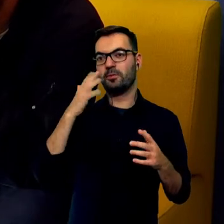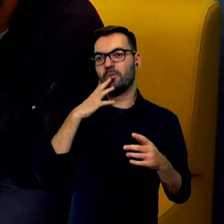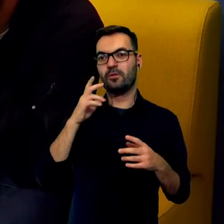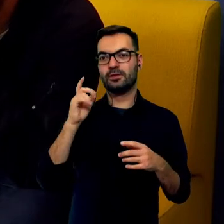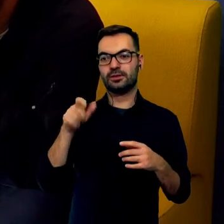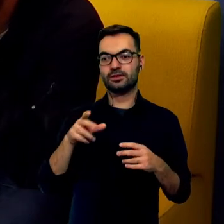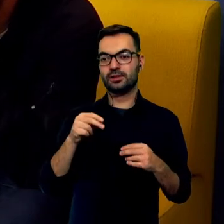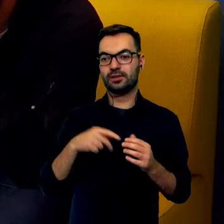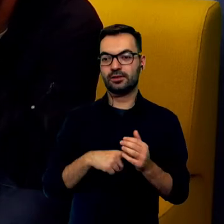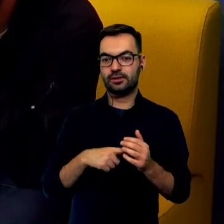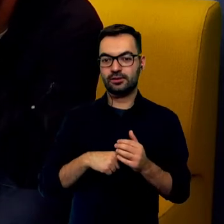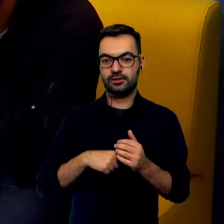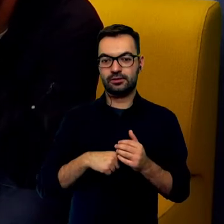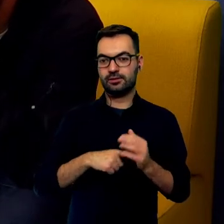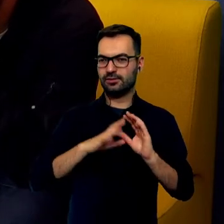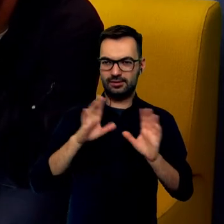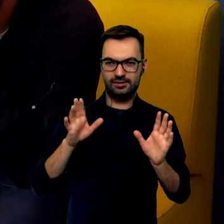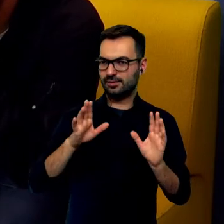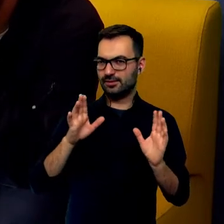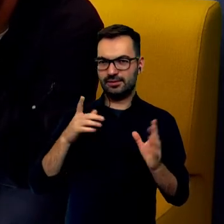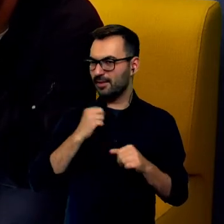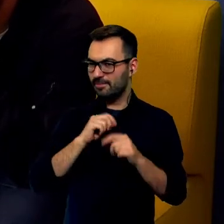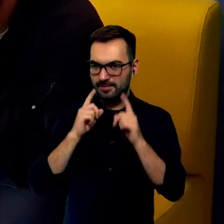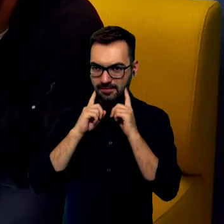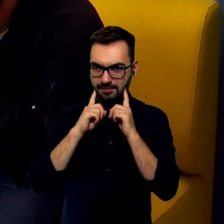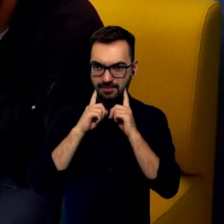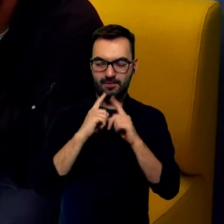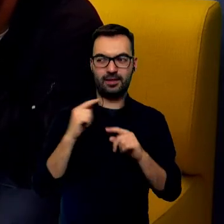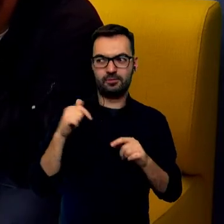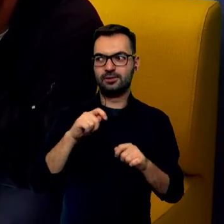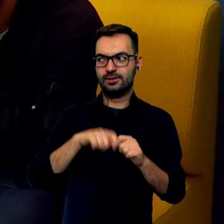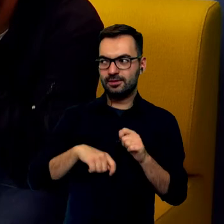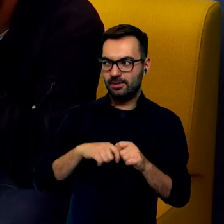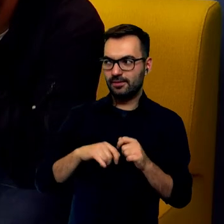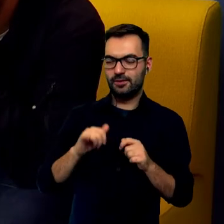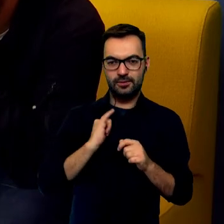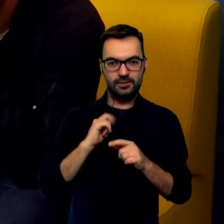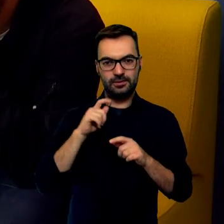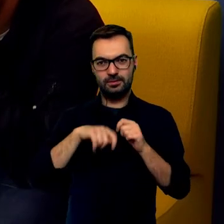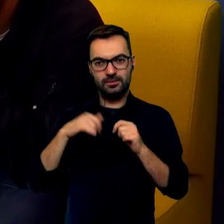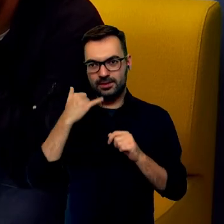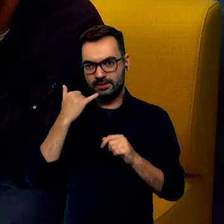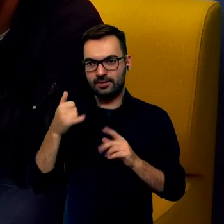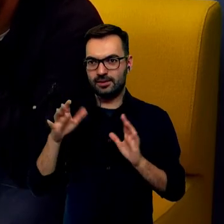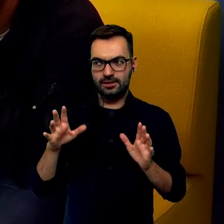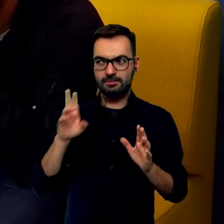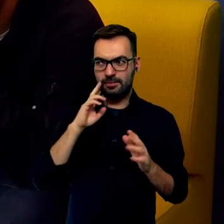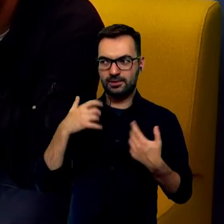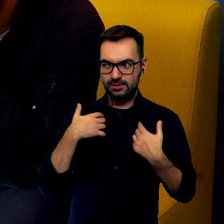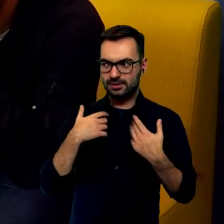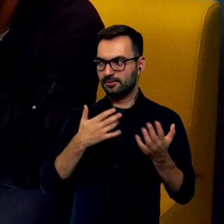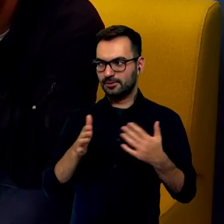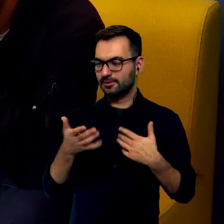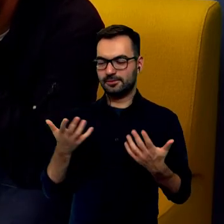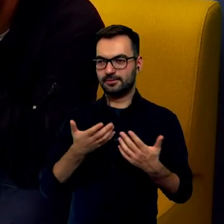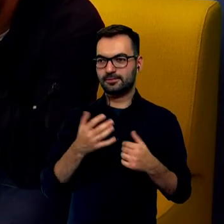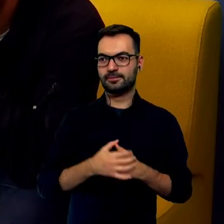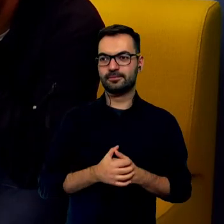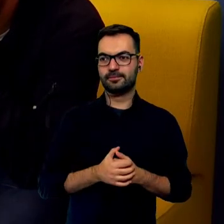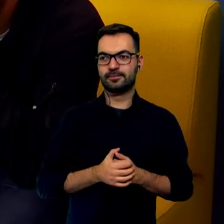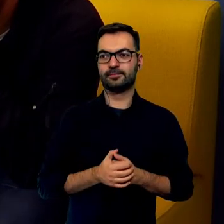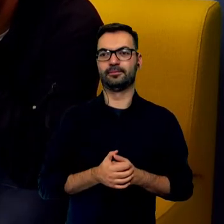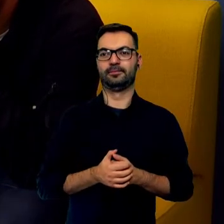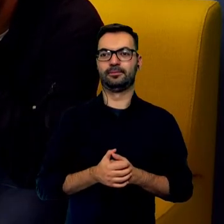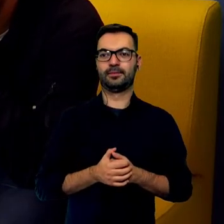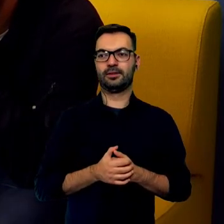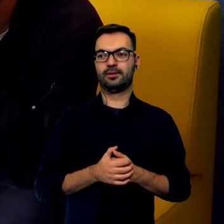mówi, że to przecież nie jest prawda, ale musisz sprawdzić, musisz się upewnić, że tak nie jest. I tutaj